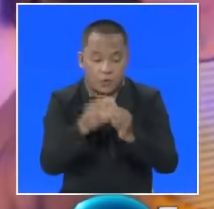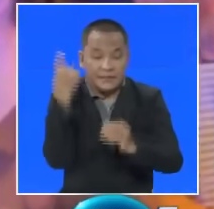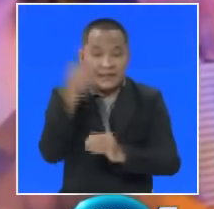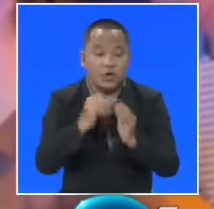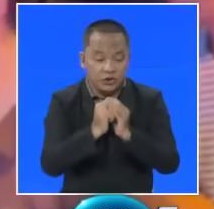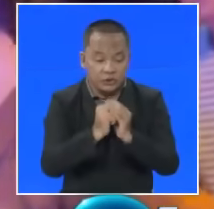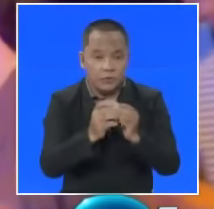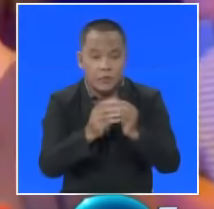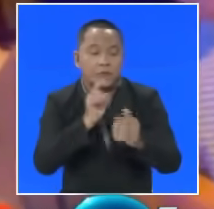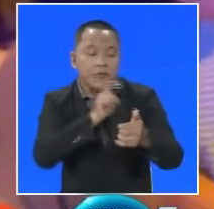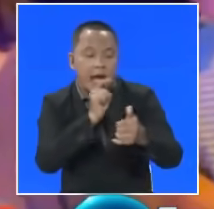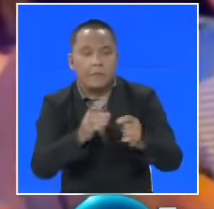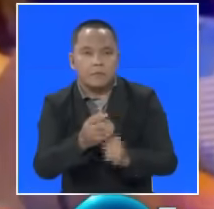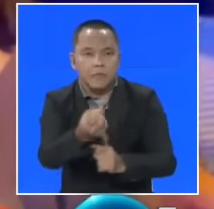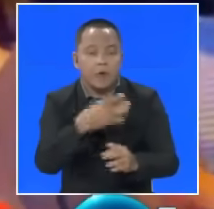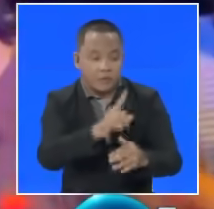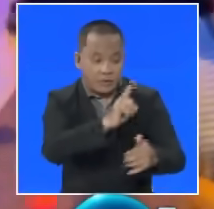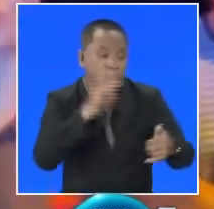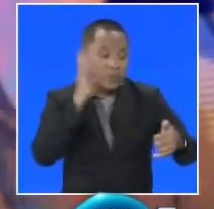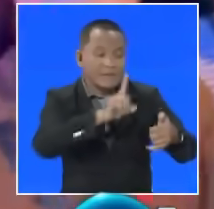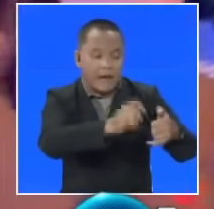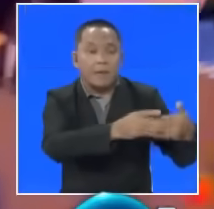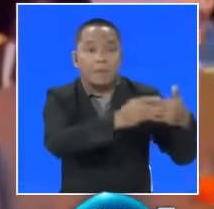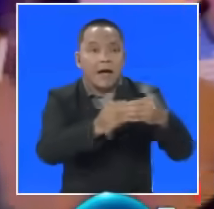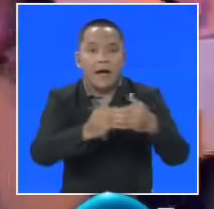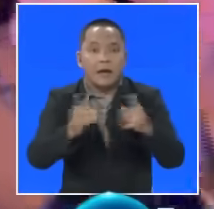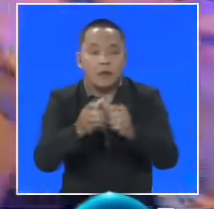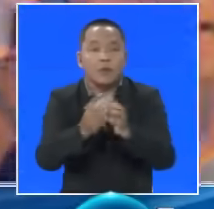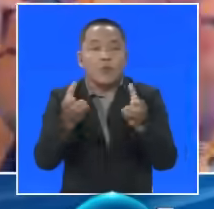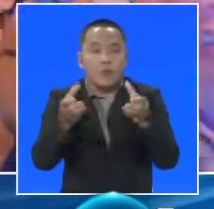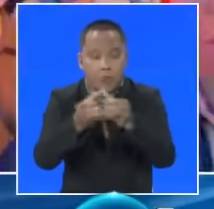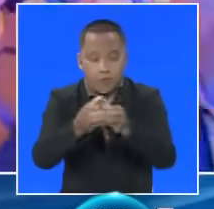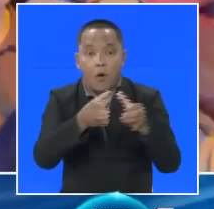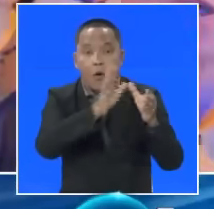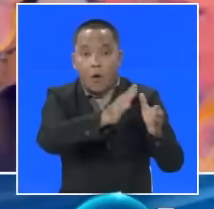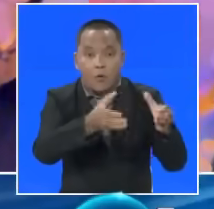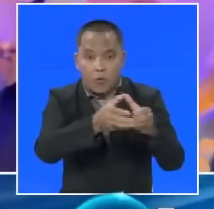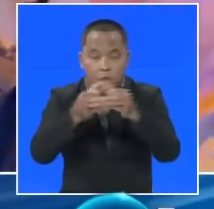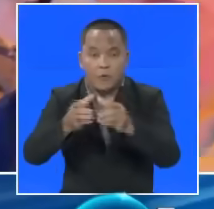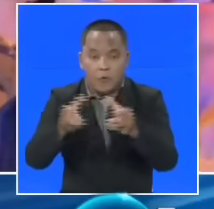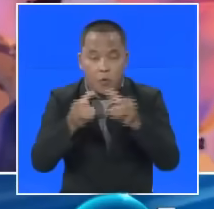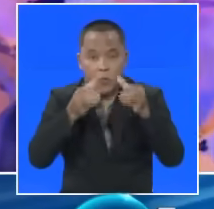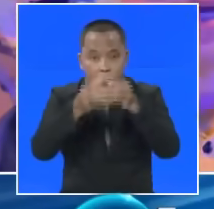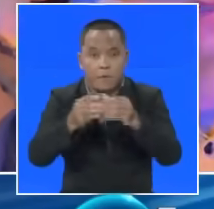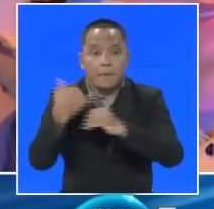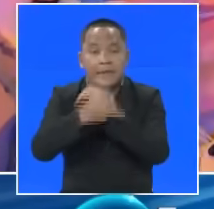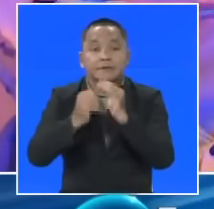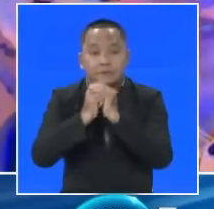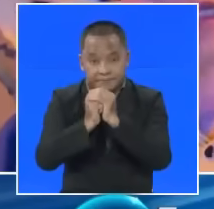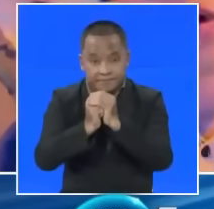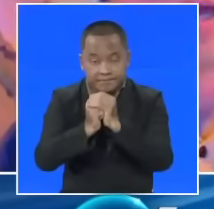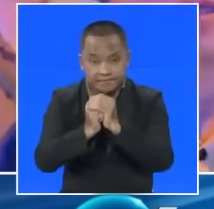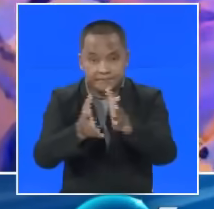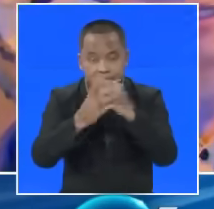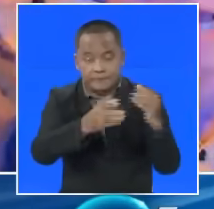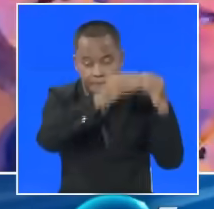าเล่าแบบนี้ค่ะเขาบอกว่าผู้เสียชีวิตเดินทางมากันกับทัวร์ของเขาเองโดยมาเป็นคณะจากประเทศจีน